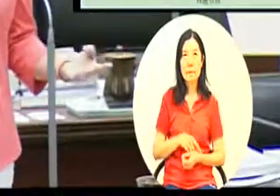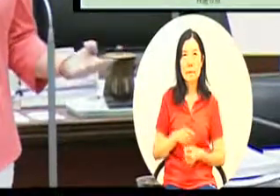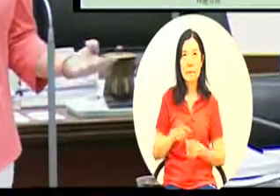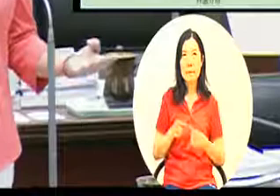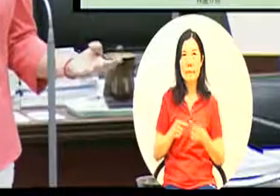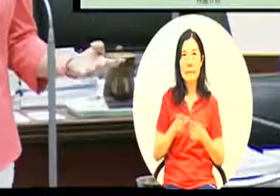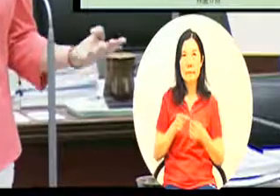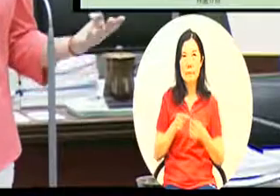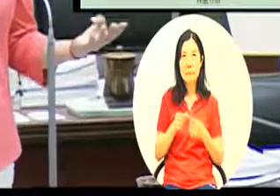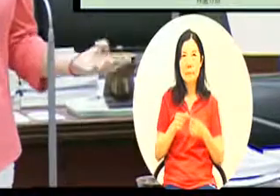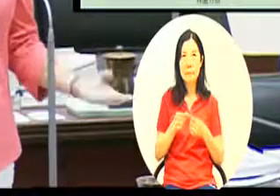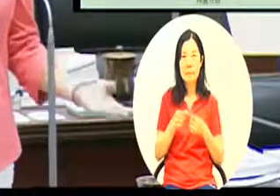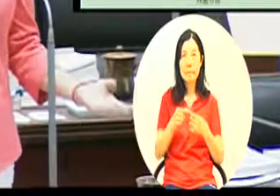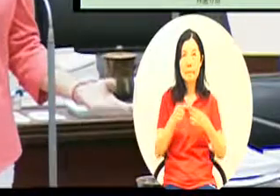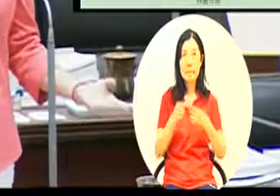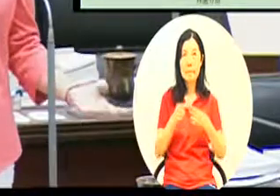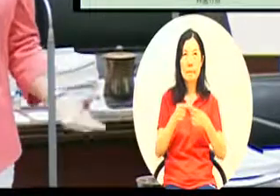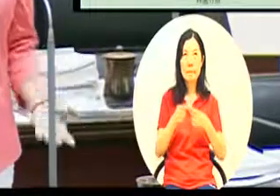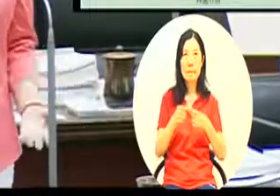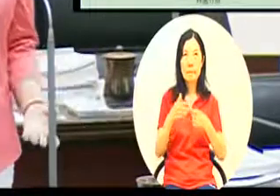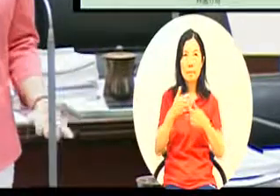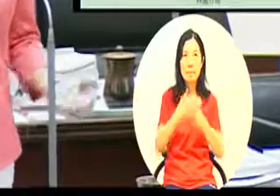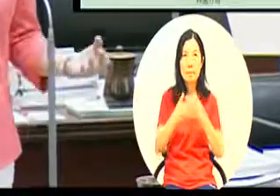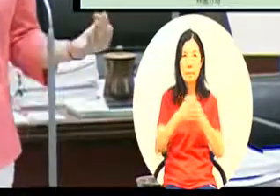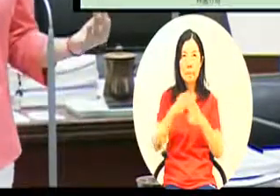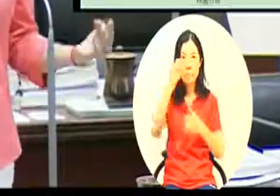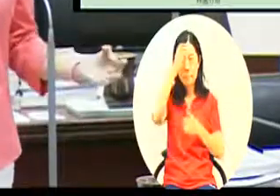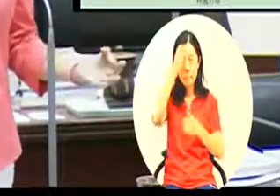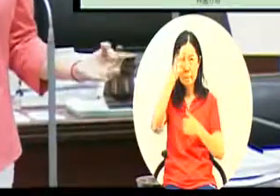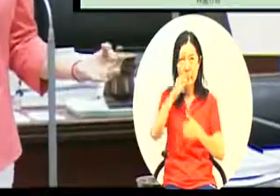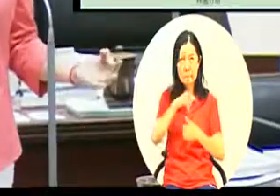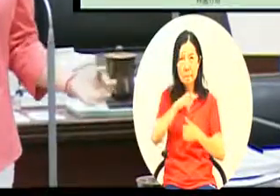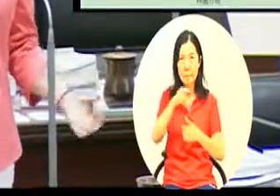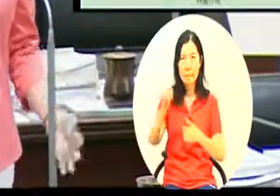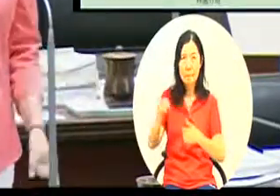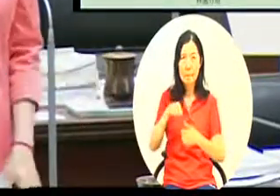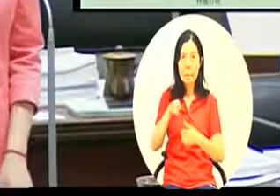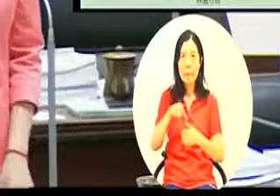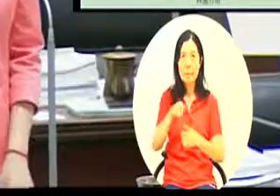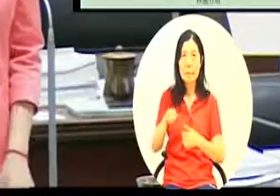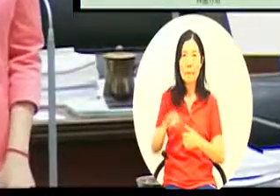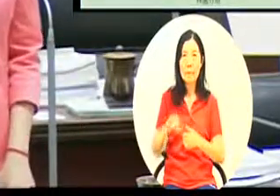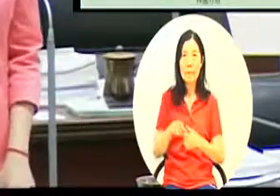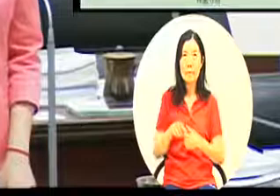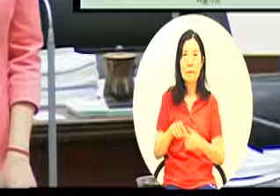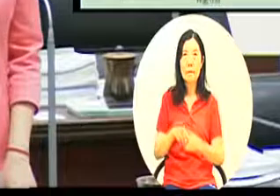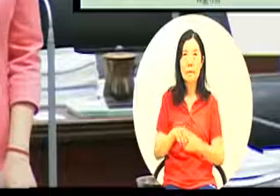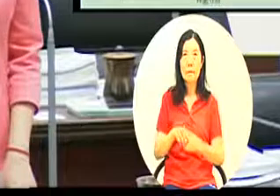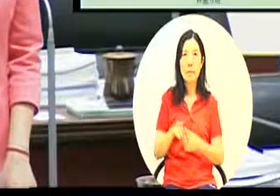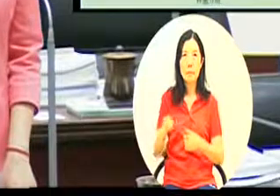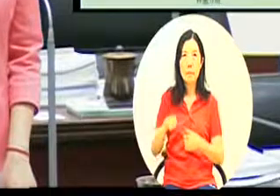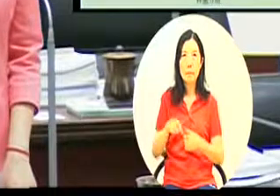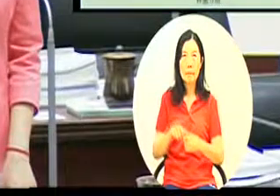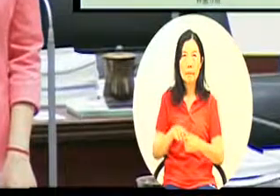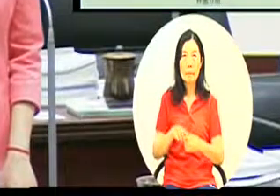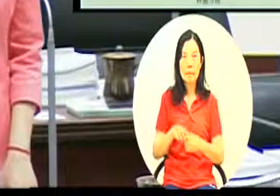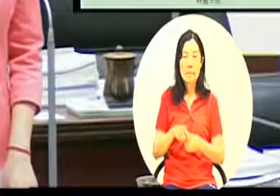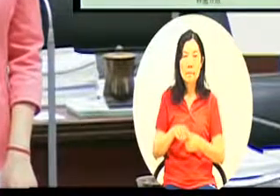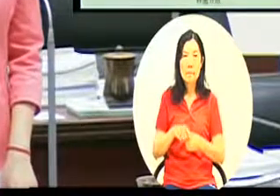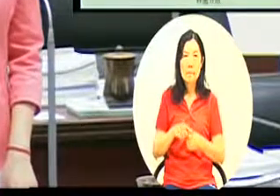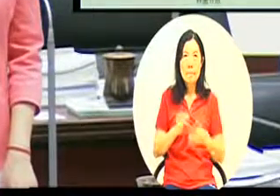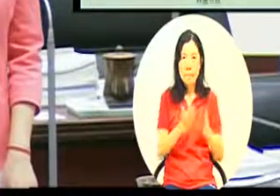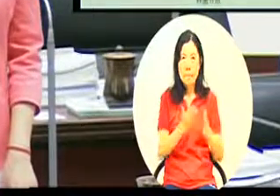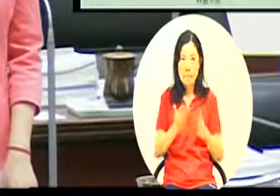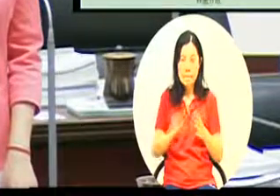就是要保护我们的第一线员警、第一线的执勤人员，他们的基本配备，